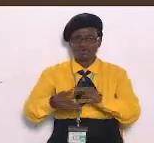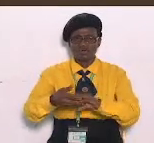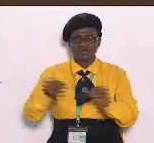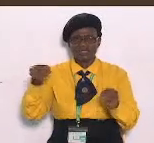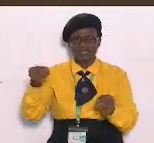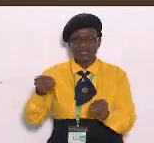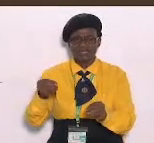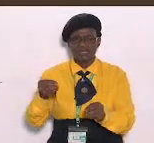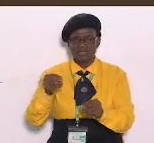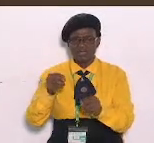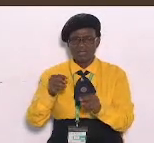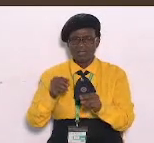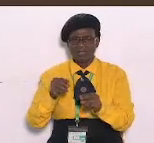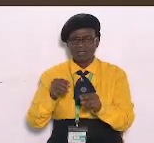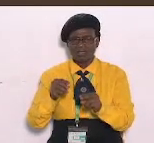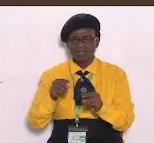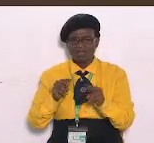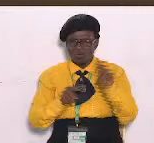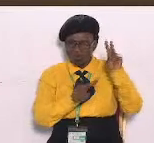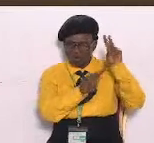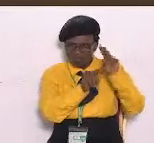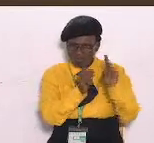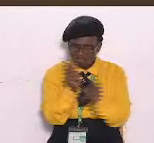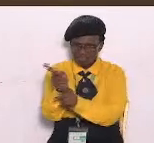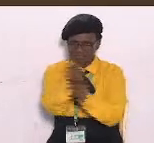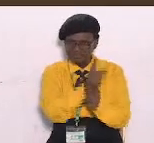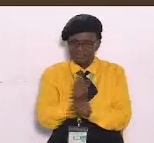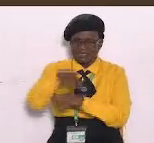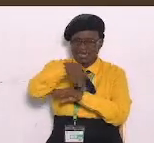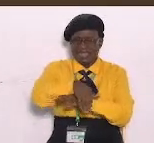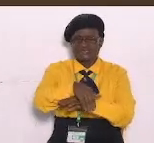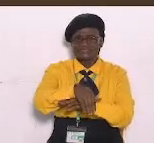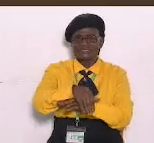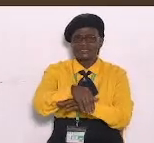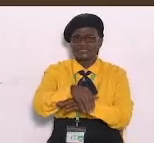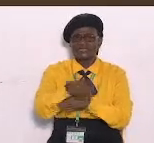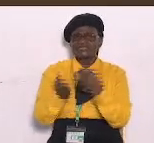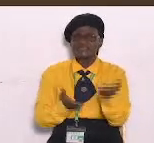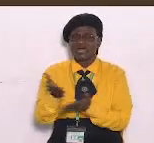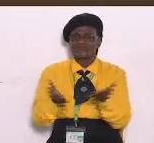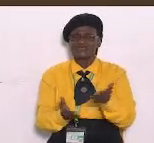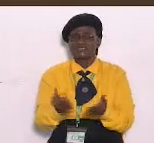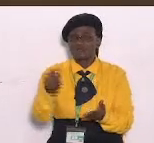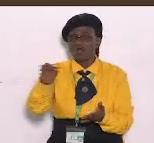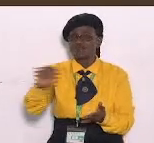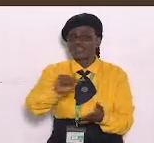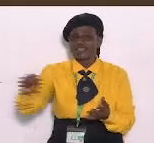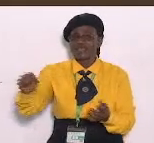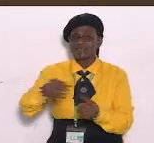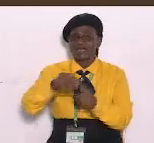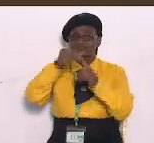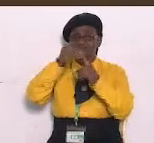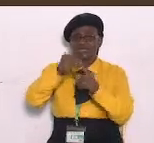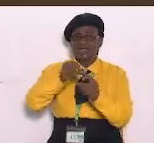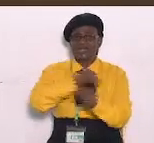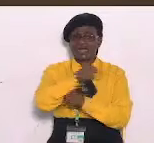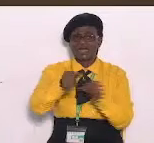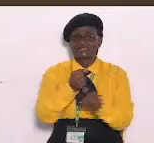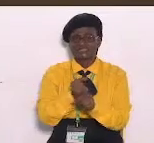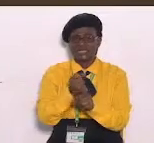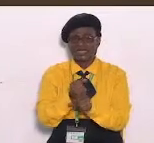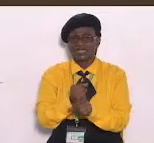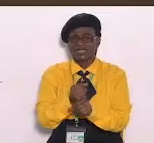l'histoire cette nuit ce culte de quelques